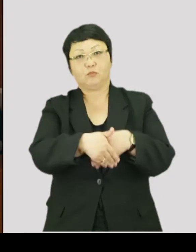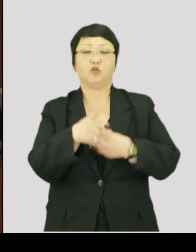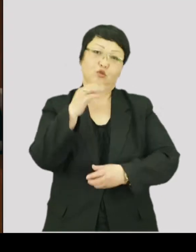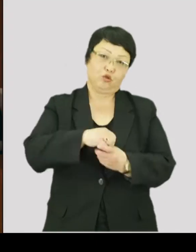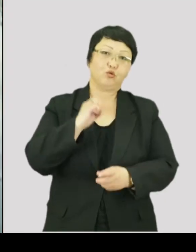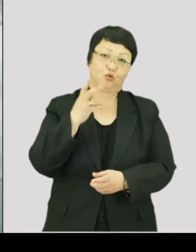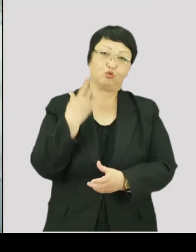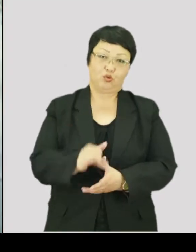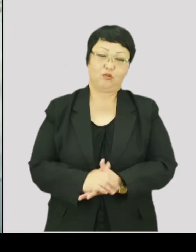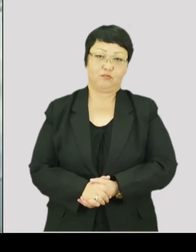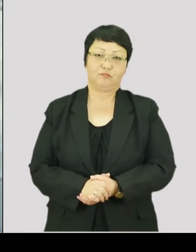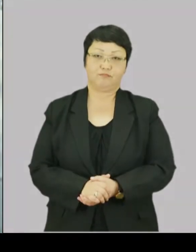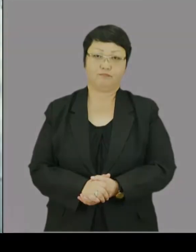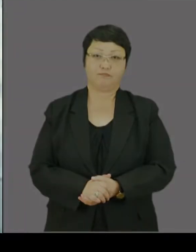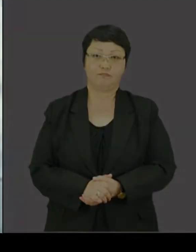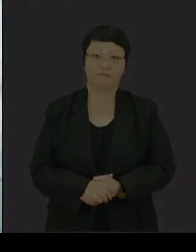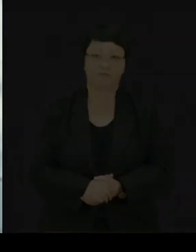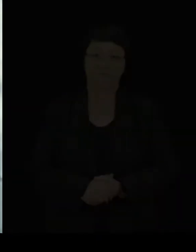оролцох ёстой.